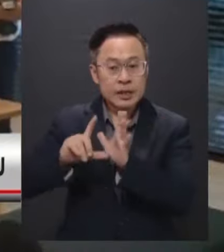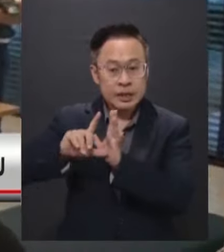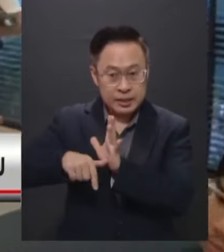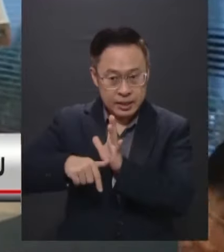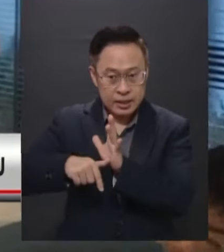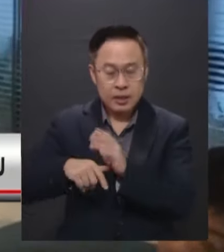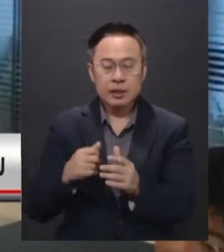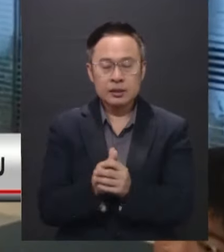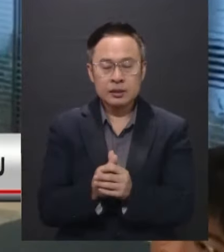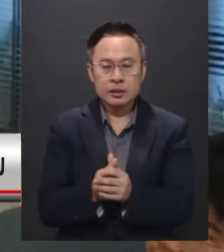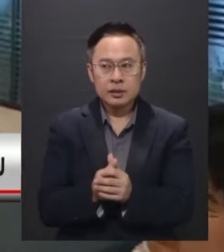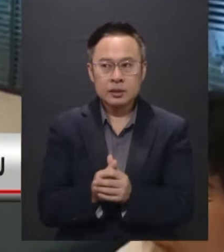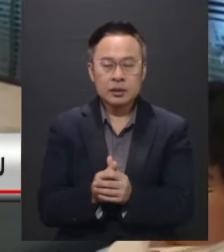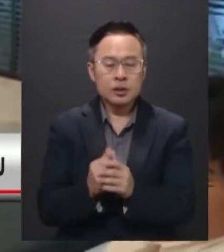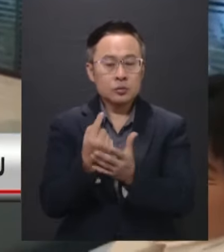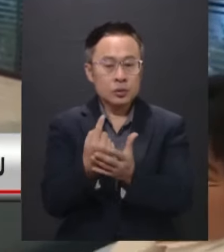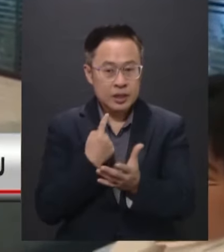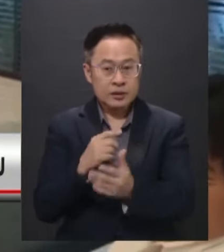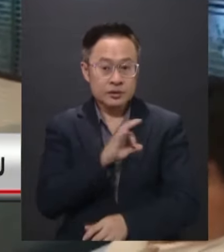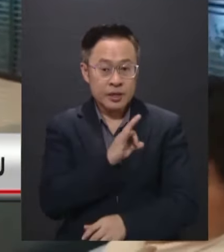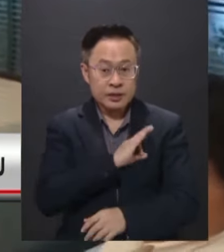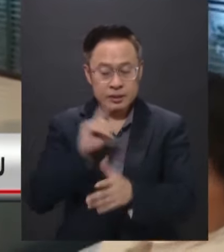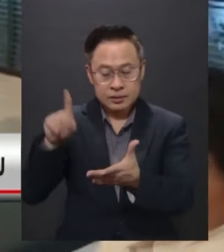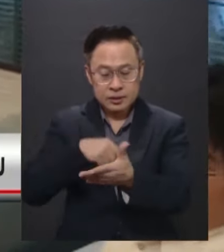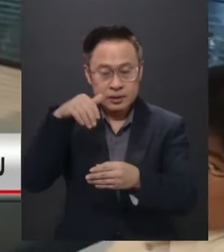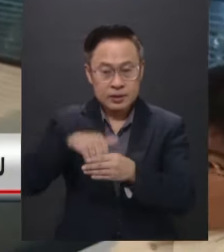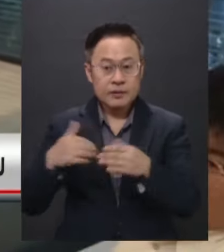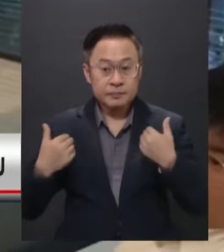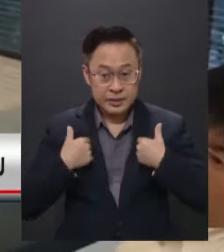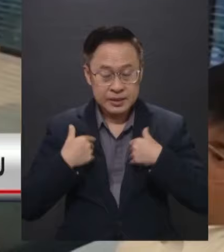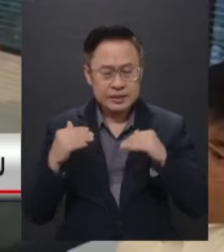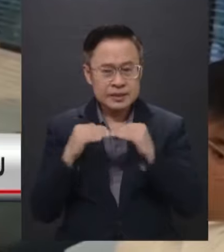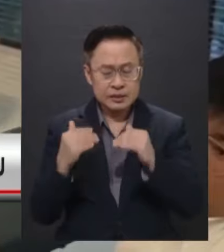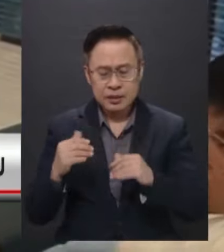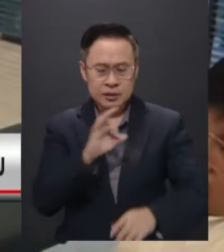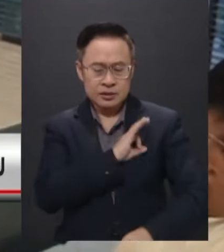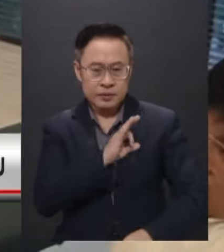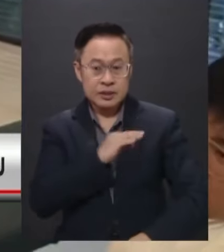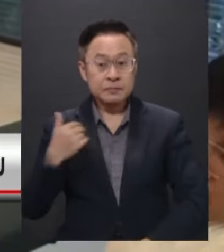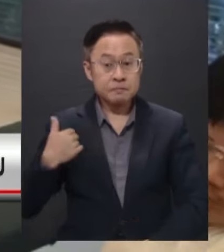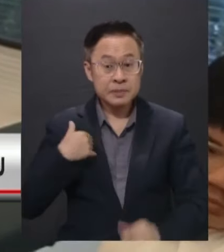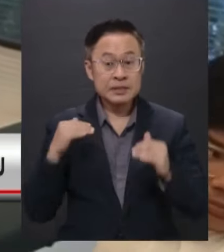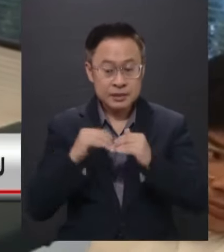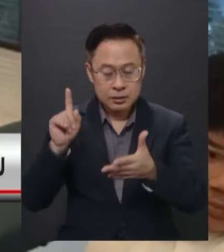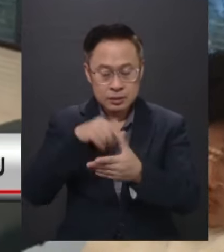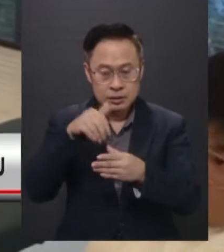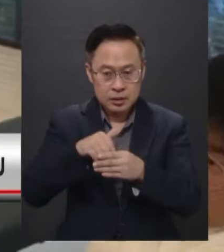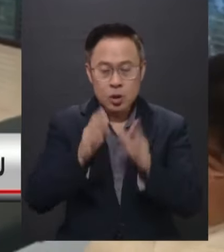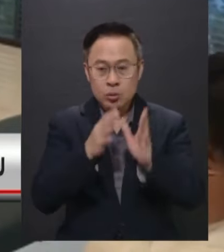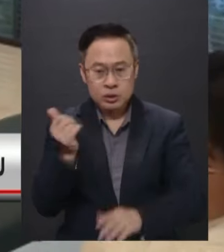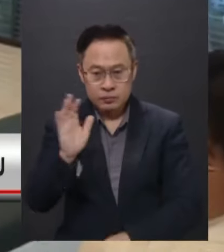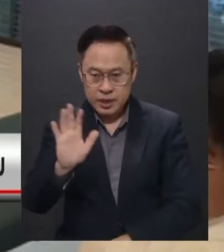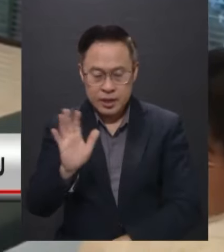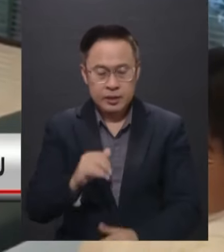าคมตัวแทนสโมสรสมาชิกเท่านั้นที่เข้าร่วมการประชุมคนอื่นๆไม่มีสิทธิ์นะคะไล่